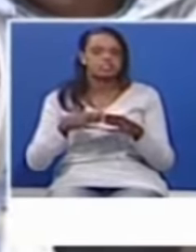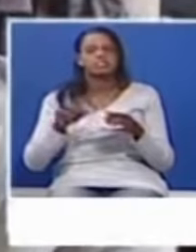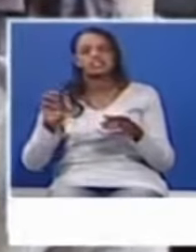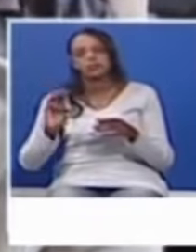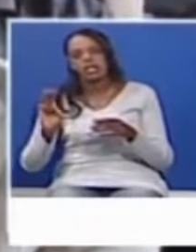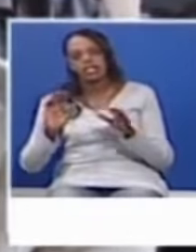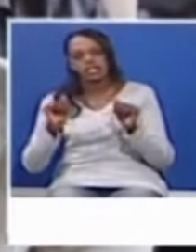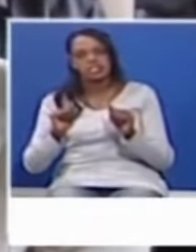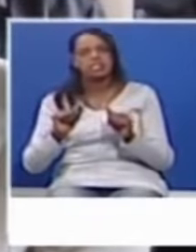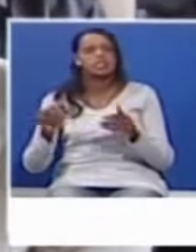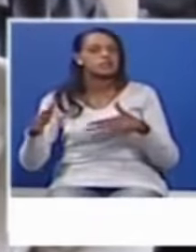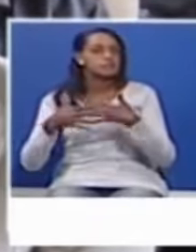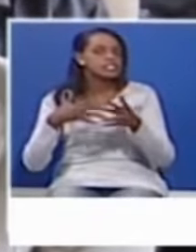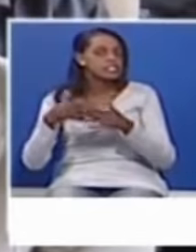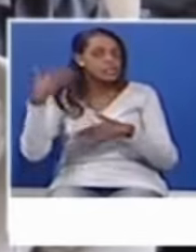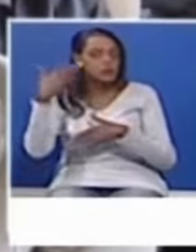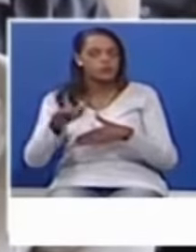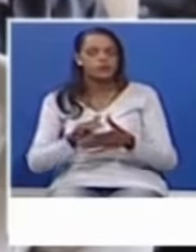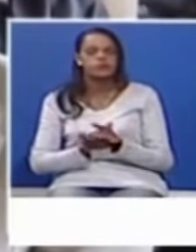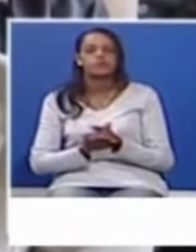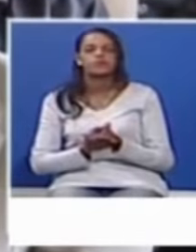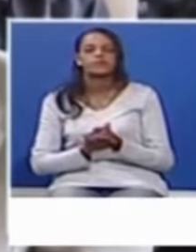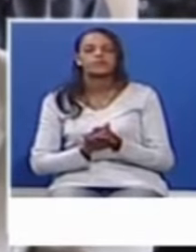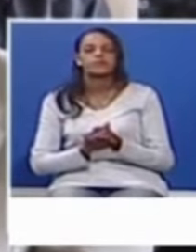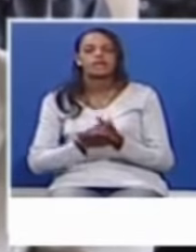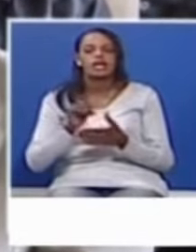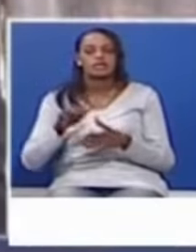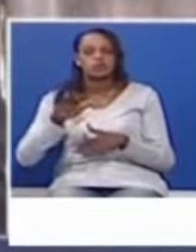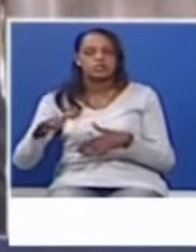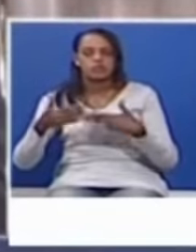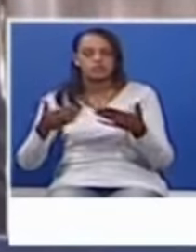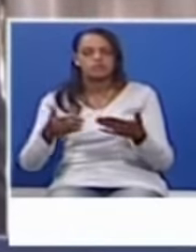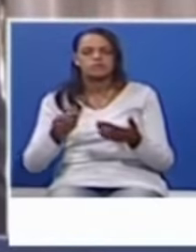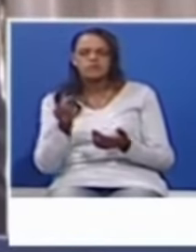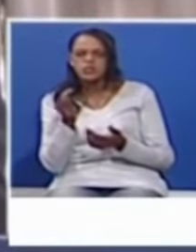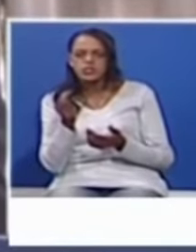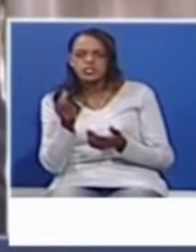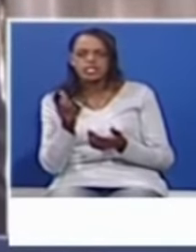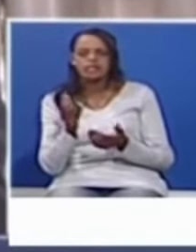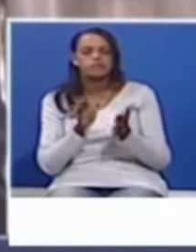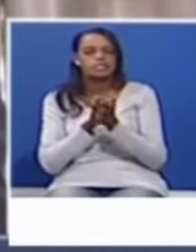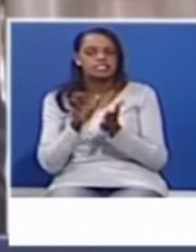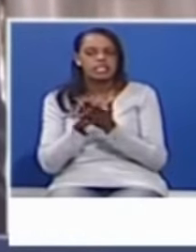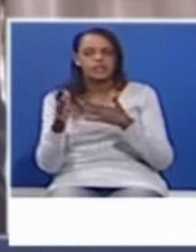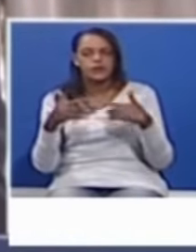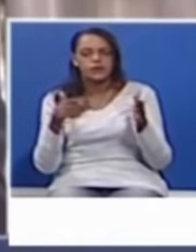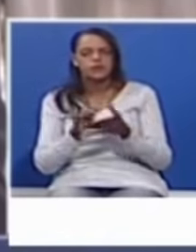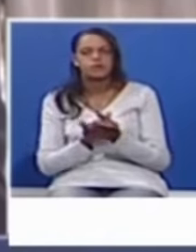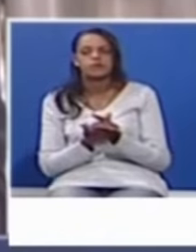إيسا عدن كمتعم أفليتوم أبزي عدلات إيسا بدكيق مسرايتا خايدو